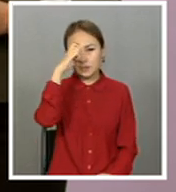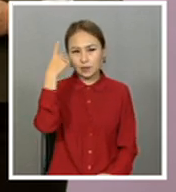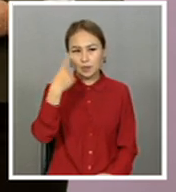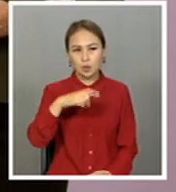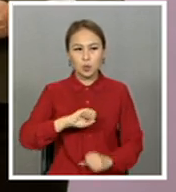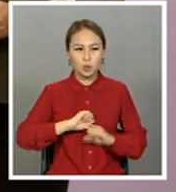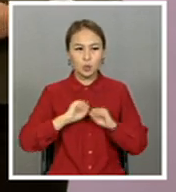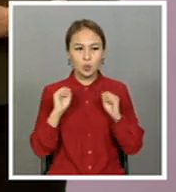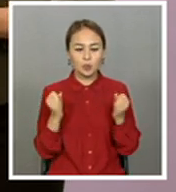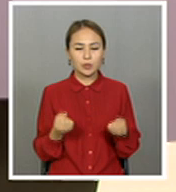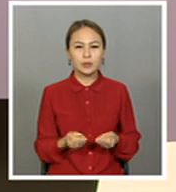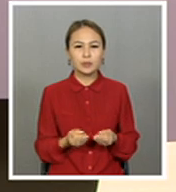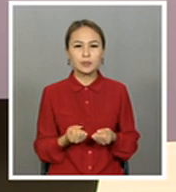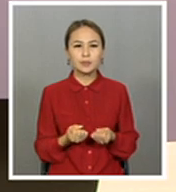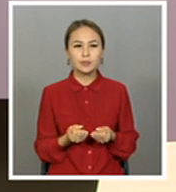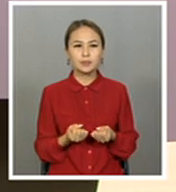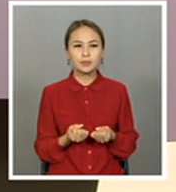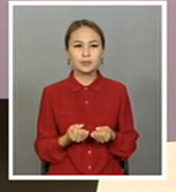ыстық,